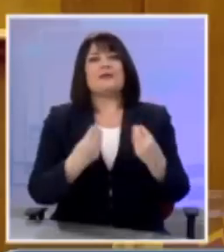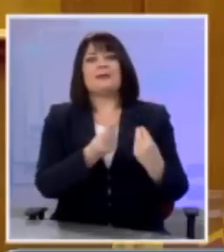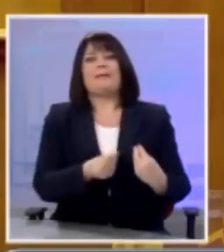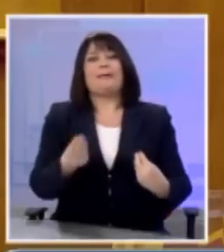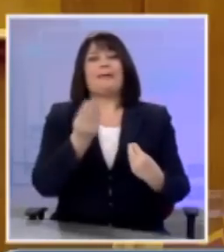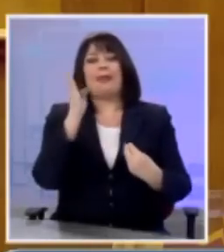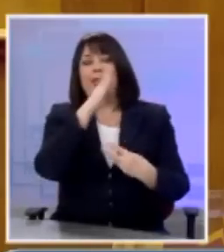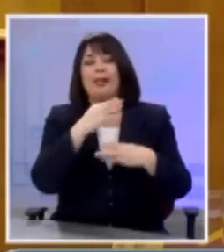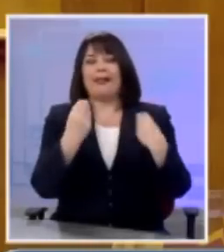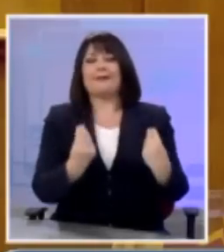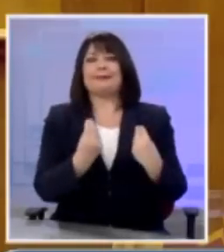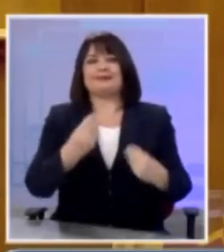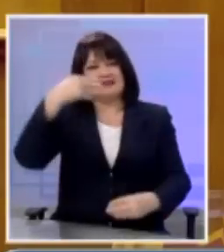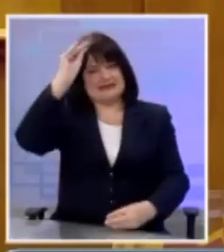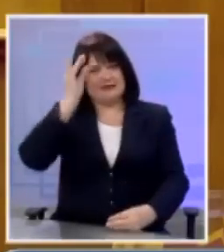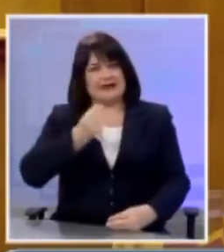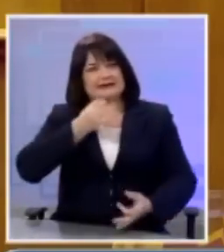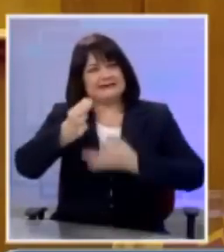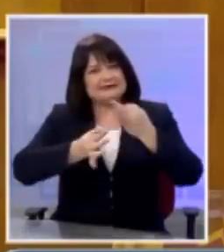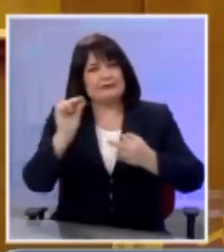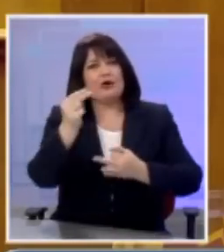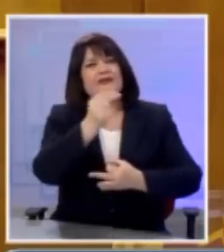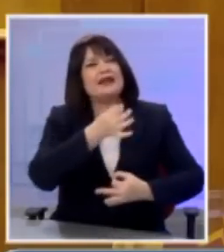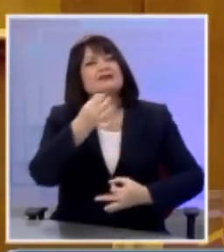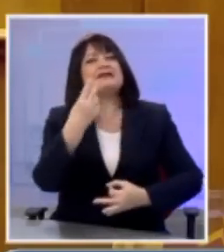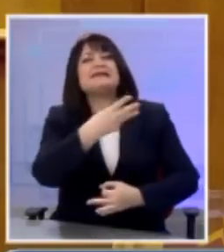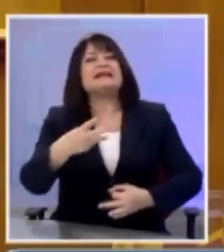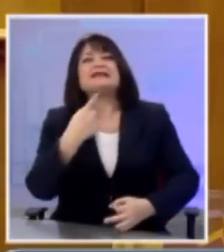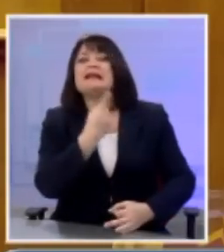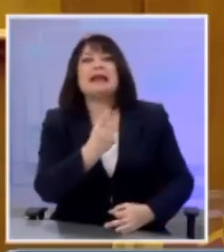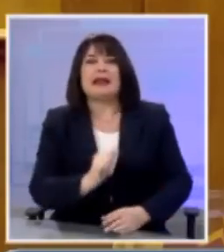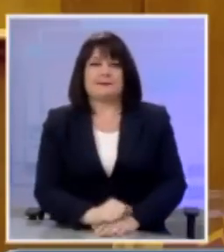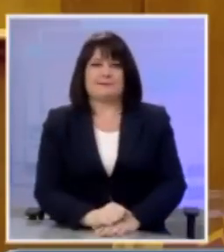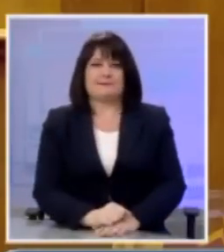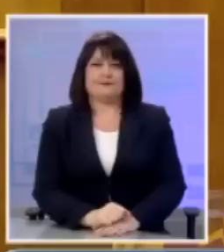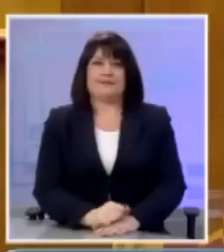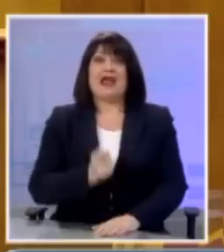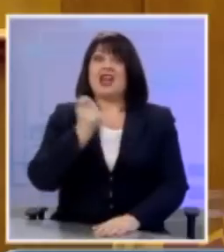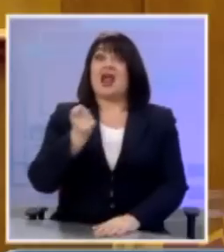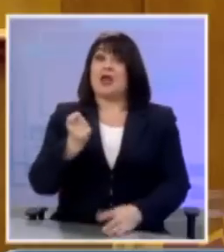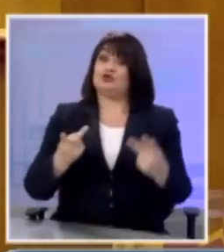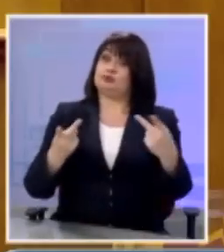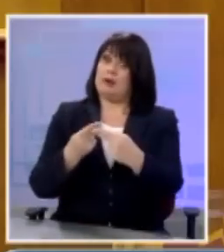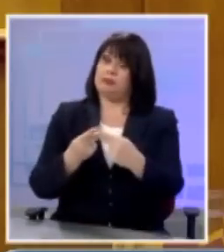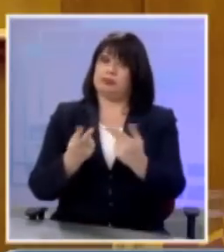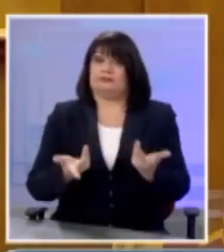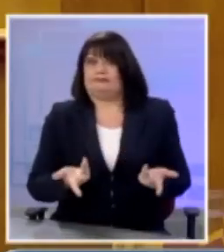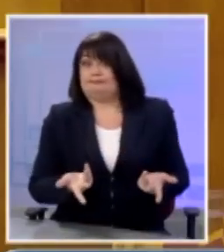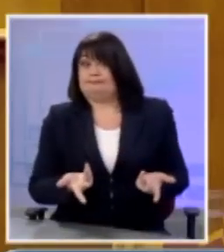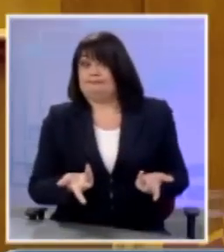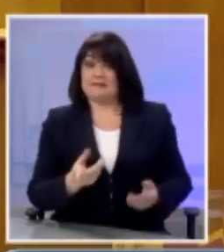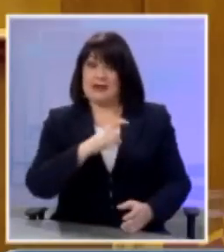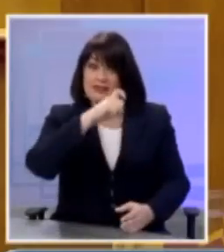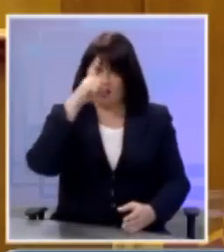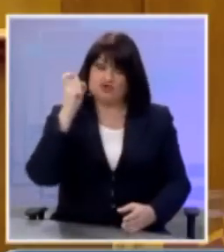Δηλαδή, τι λέει ο κύριος Τσίπρας τώρα στους βουλευτές του? Λέει το εξής: θα γίνει κόψιμο χρέους. Άρα ό,τι δύσκολο